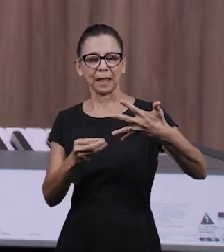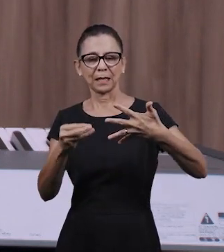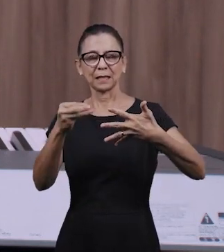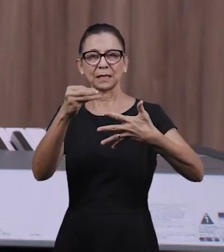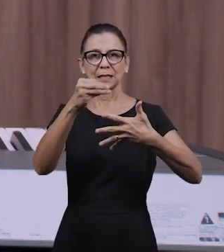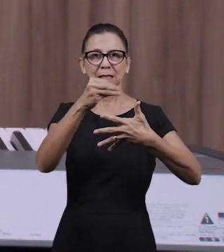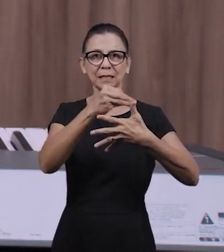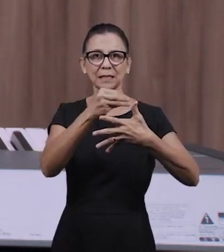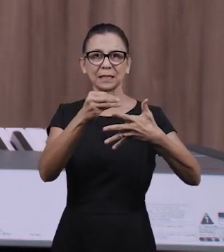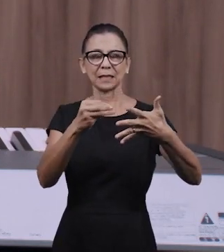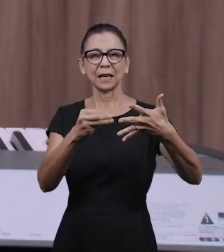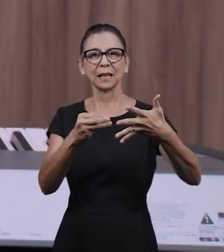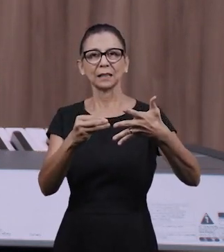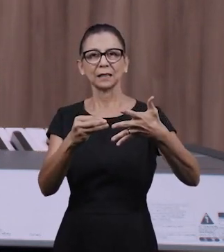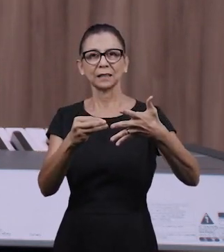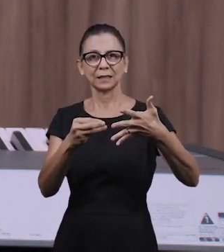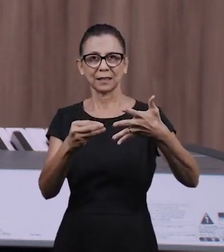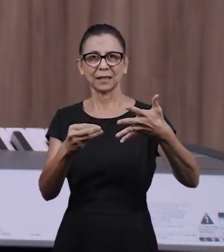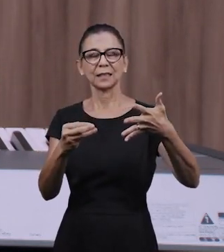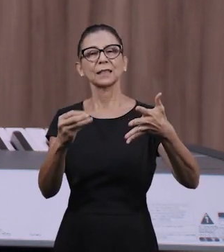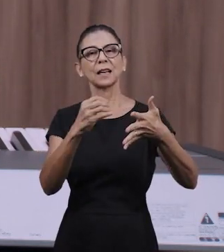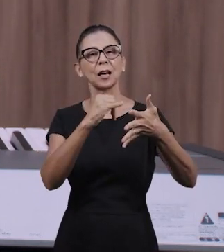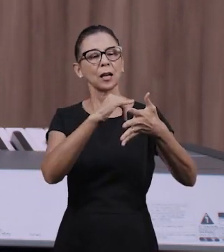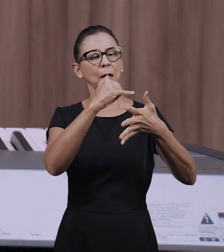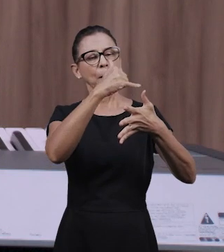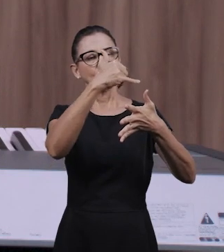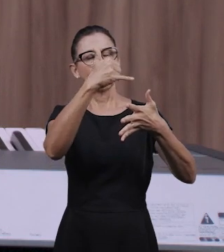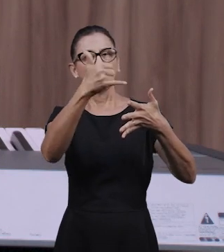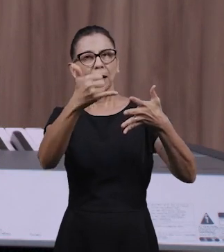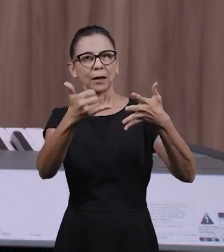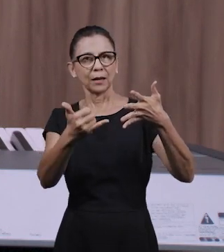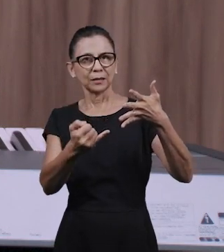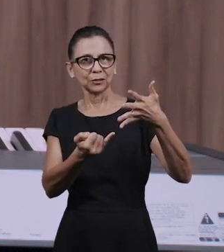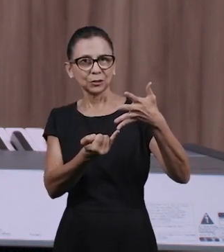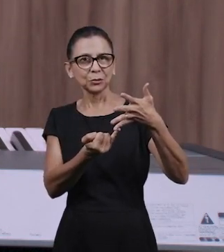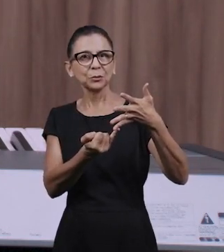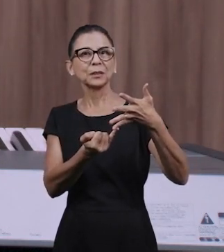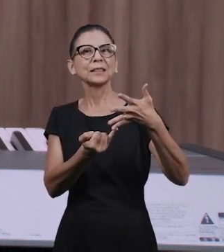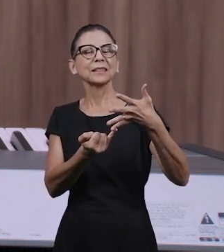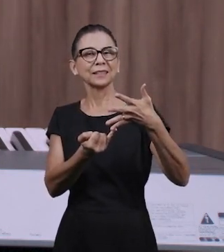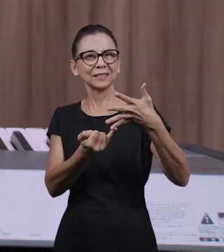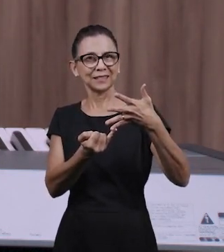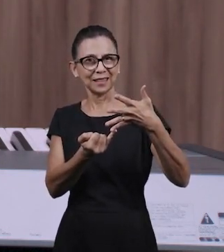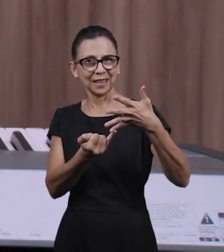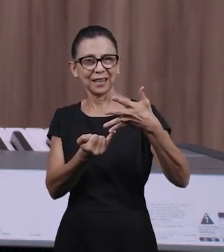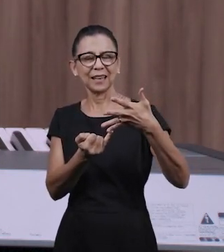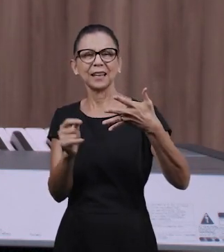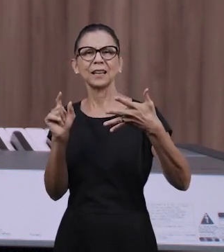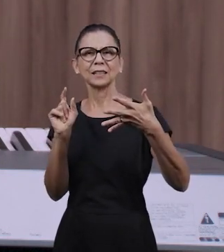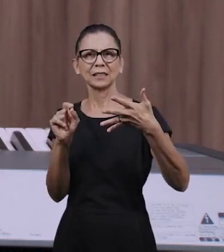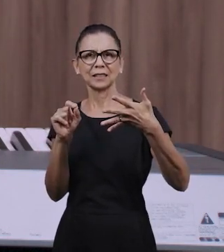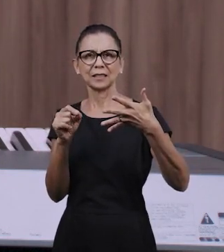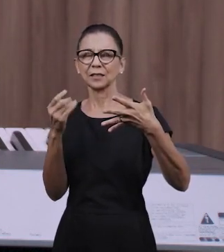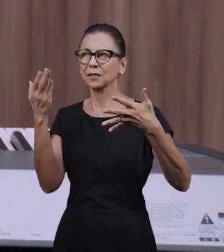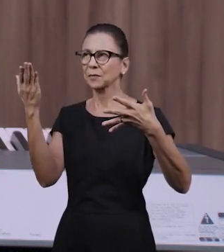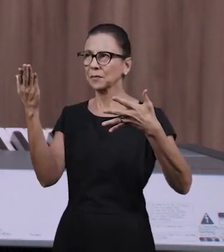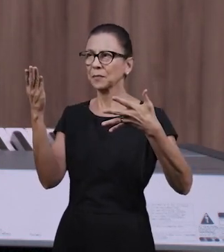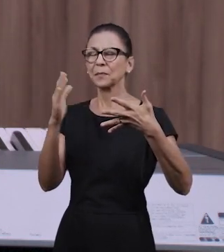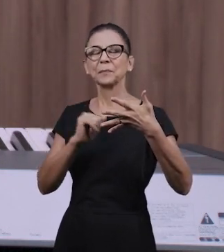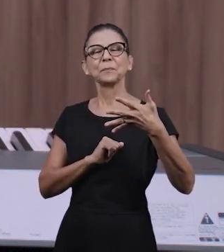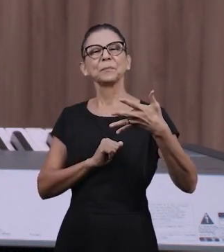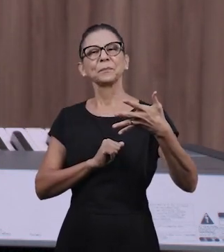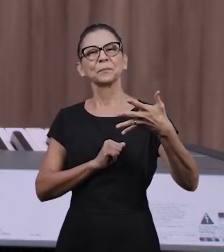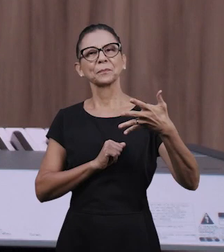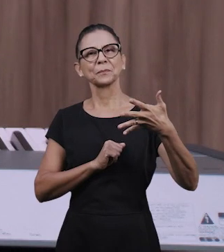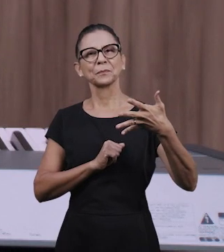dans la partition. Je sais que le professeur Janaïne vous a déjà dit, parler sur la partition. La partition, ici,